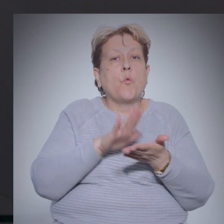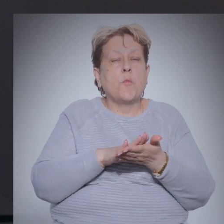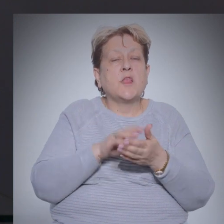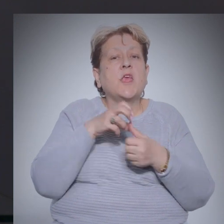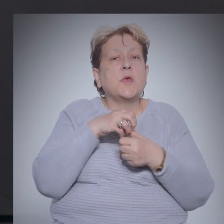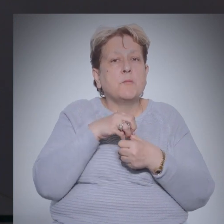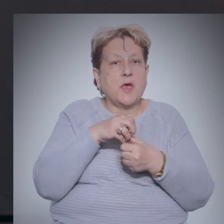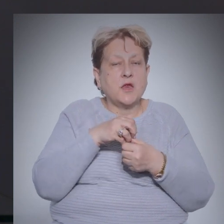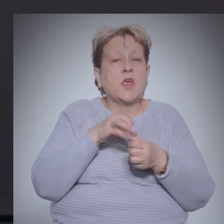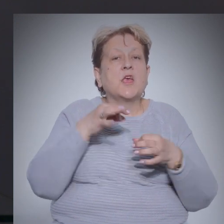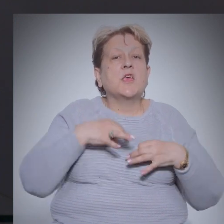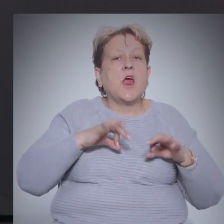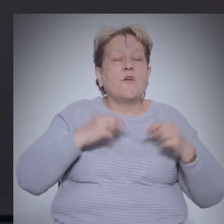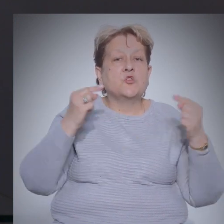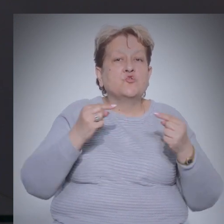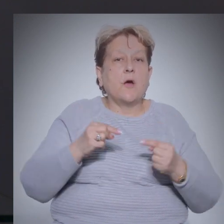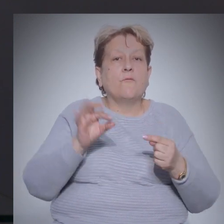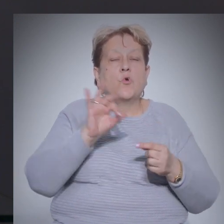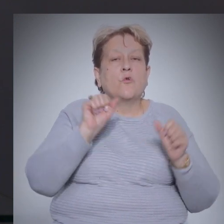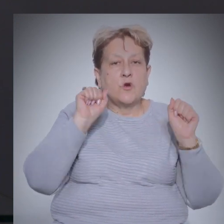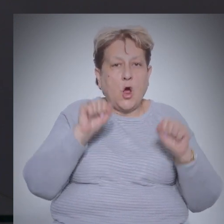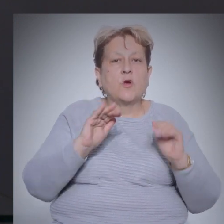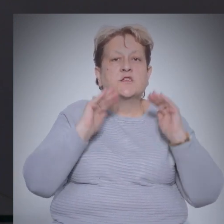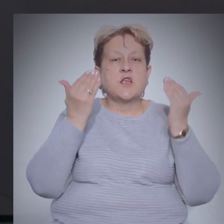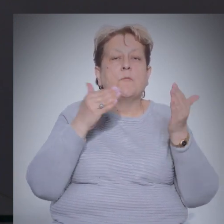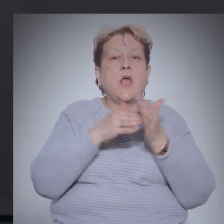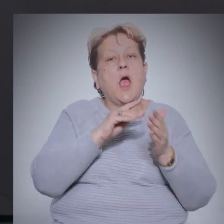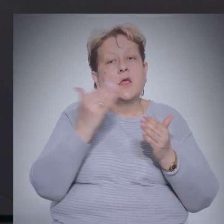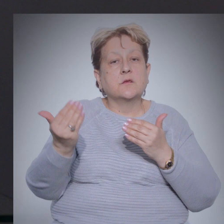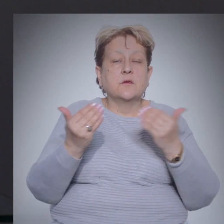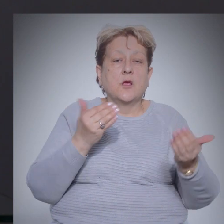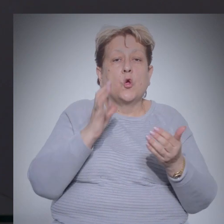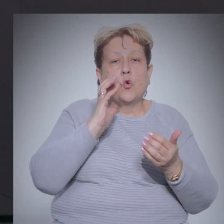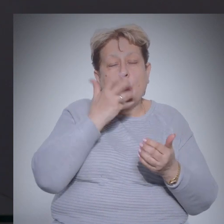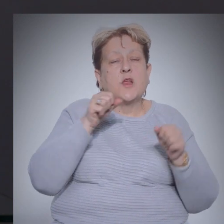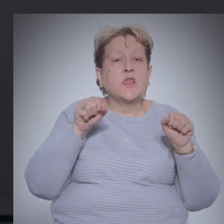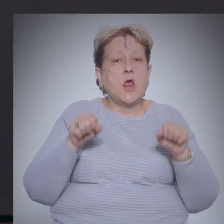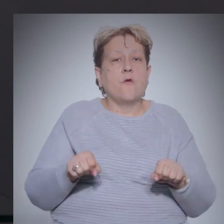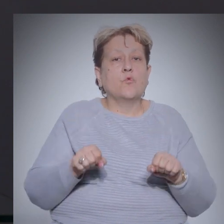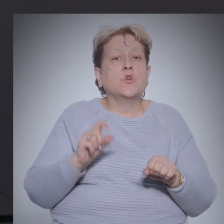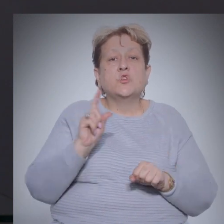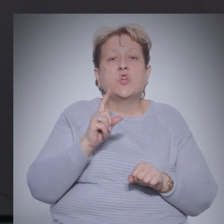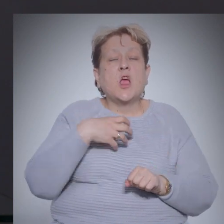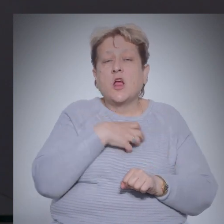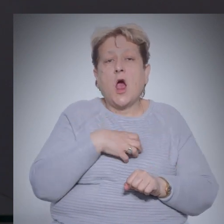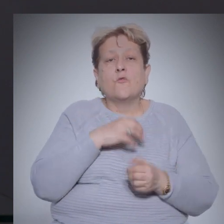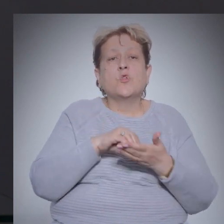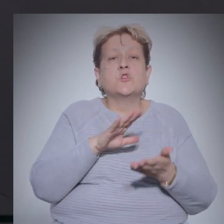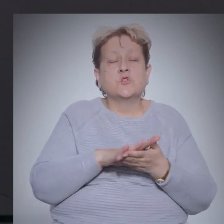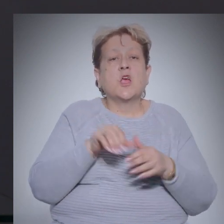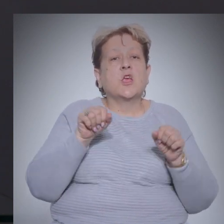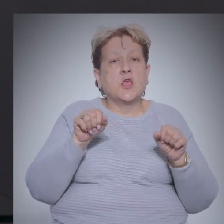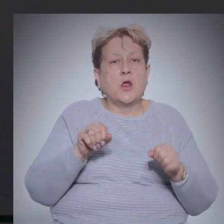նշվում են այն հիմքերը կամ իրավաճավ նպատակները, որոնցով կարող է սամանապակվել այս կամ այն կոնգրետ իրավունքը Ինչ է